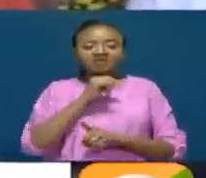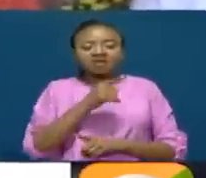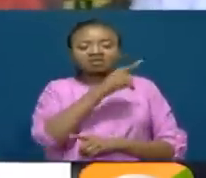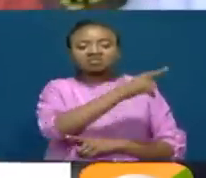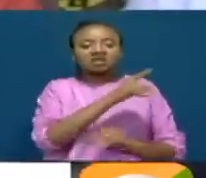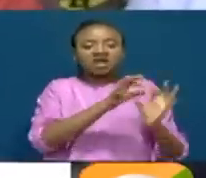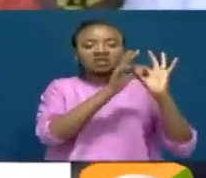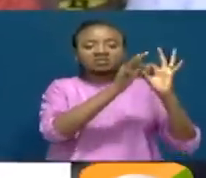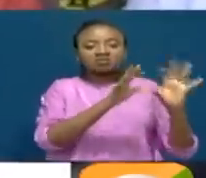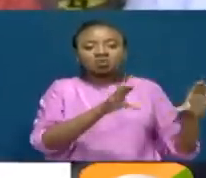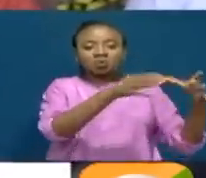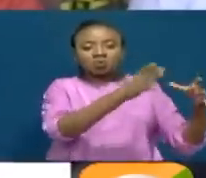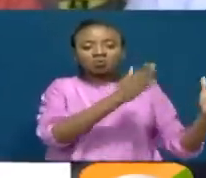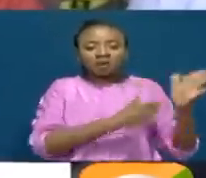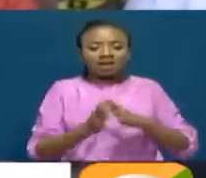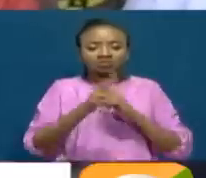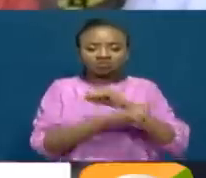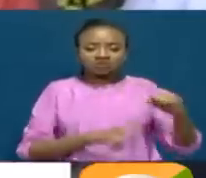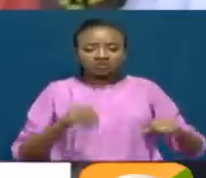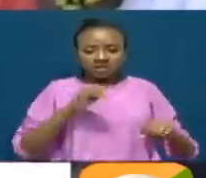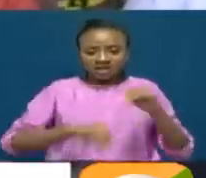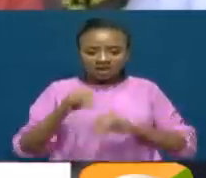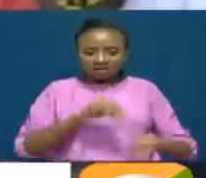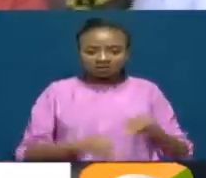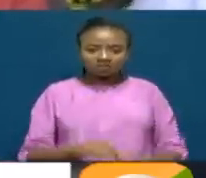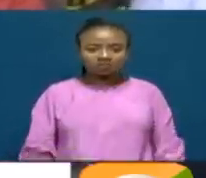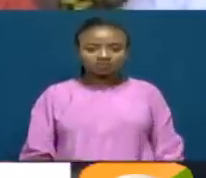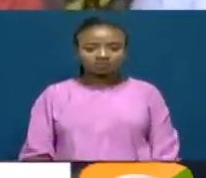Ati wanasema ya kwamba wataiba kura zetu.